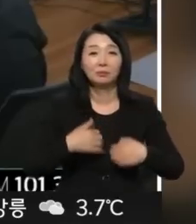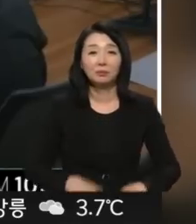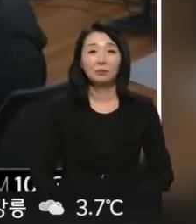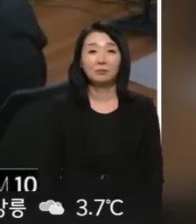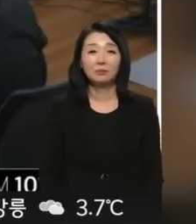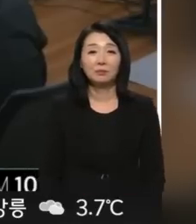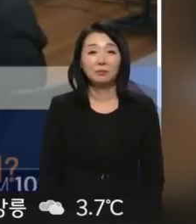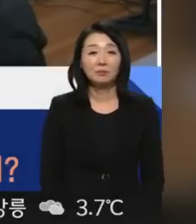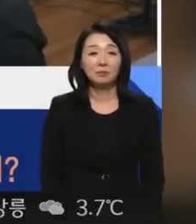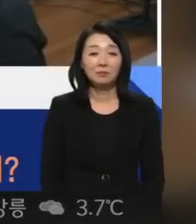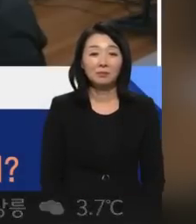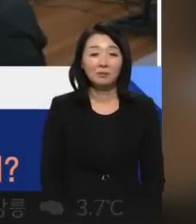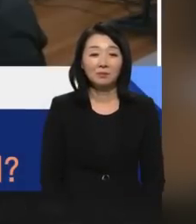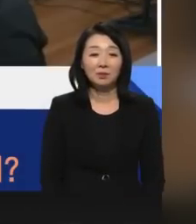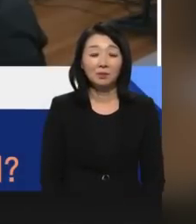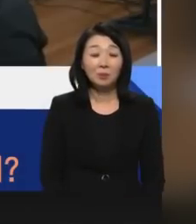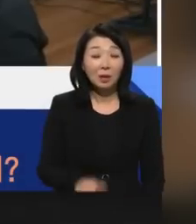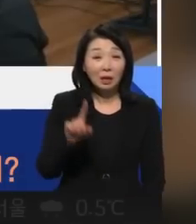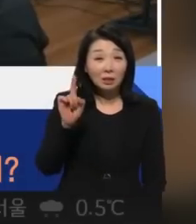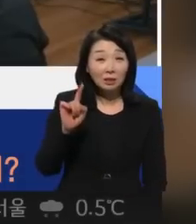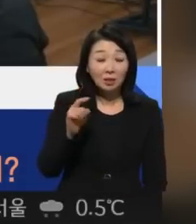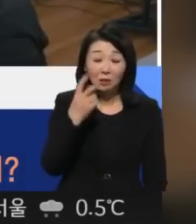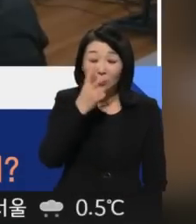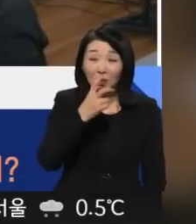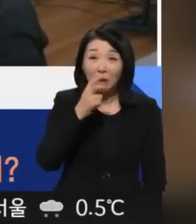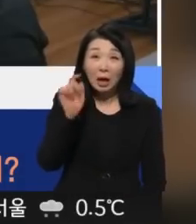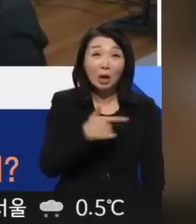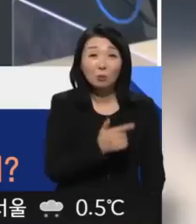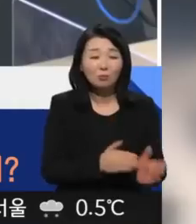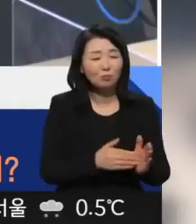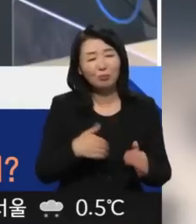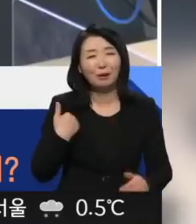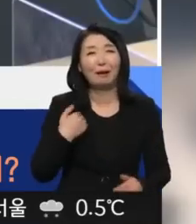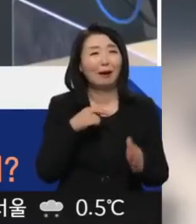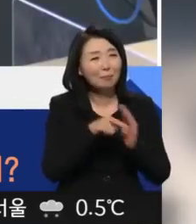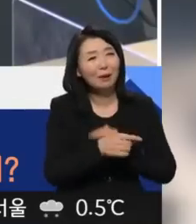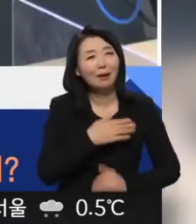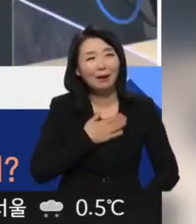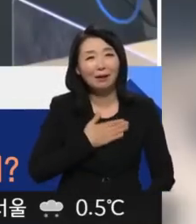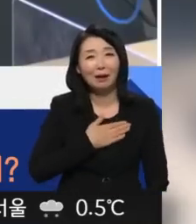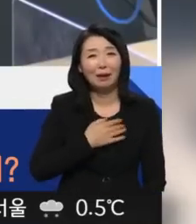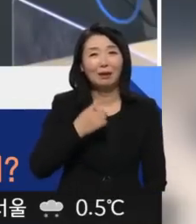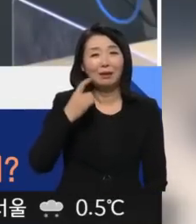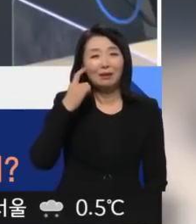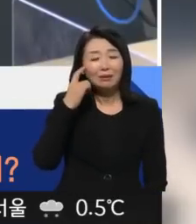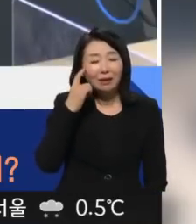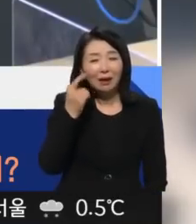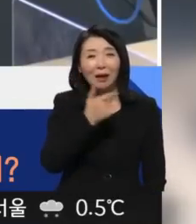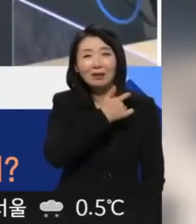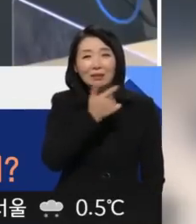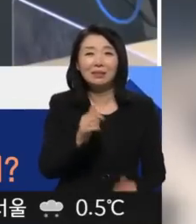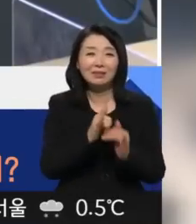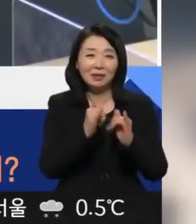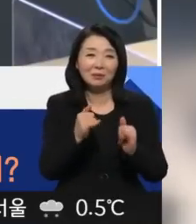우리 조사님 조사는 내일 하루면 끝납니까? 모르겠어요. 가봐야 알죠. 그리고 제가 거물인데 며칠은 해야 되겠죠.